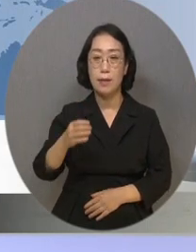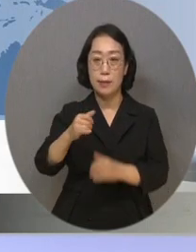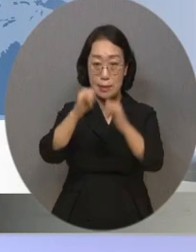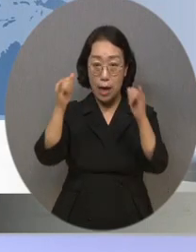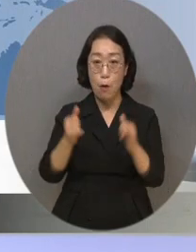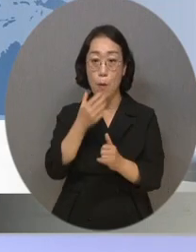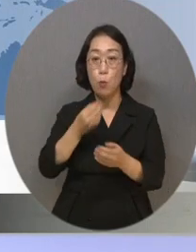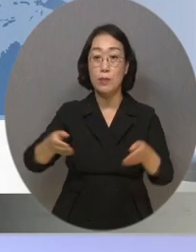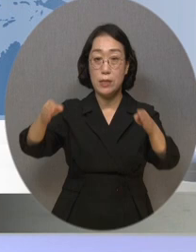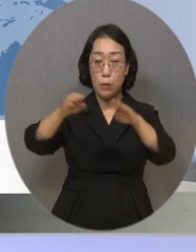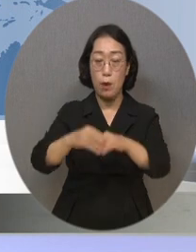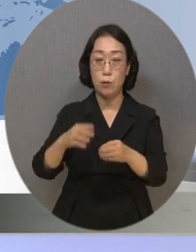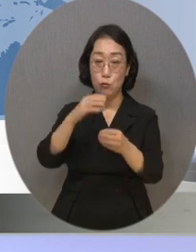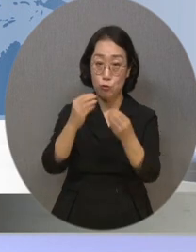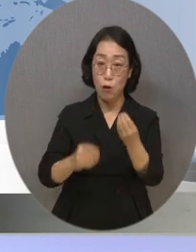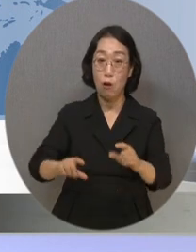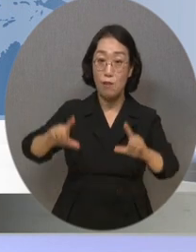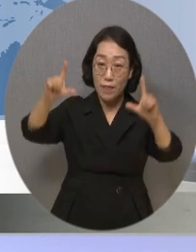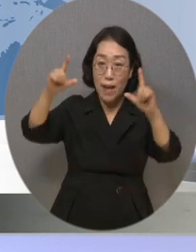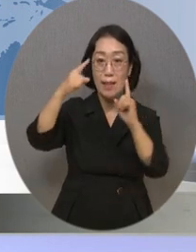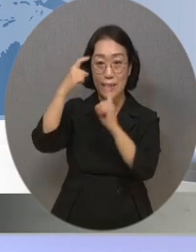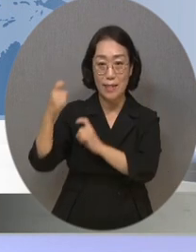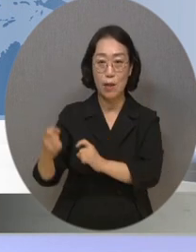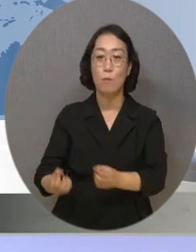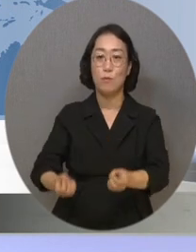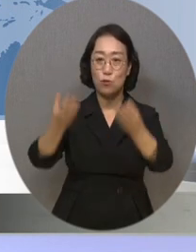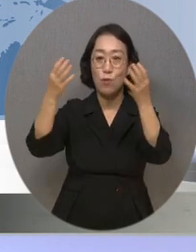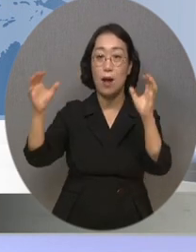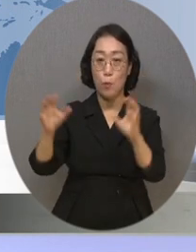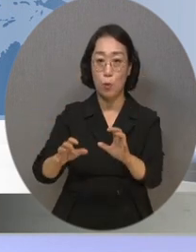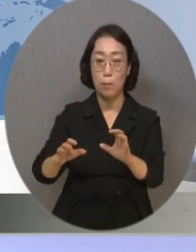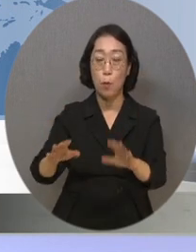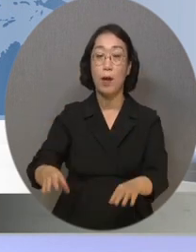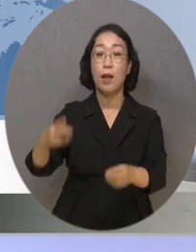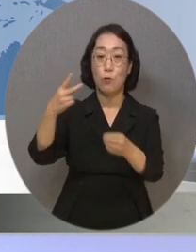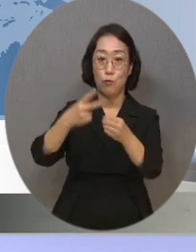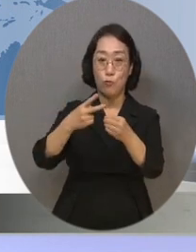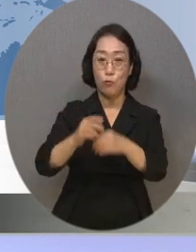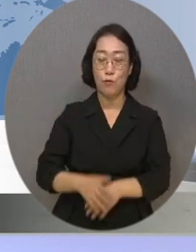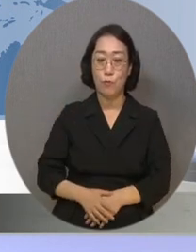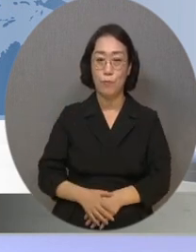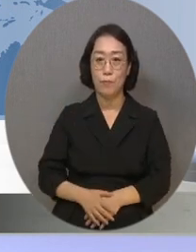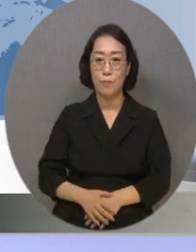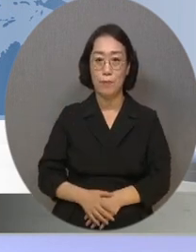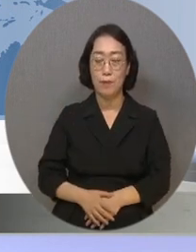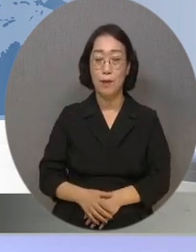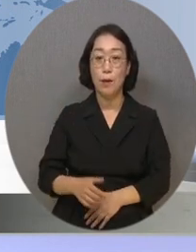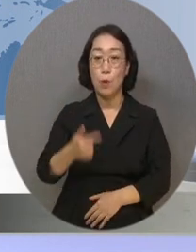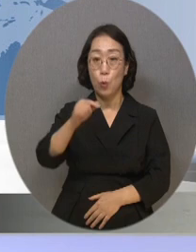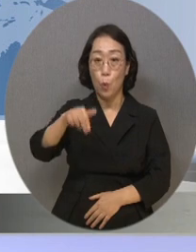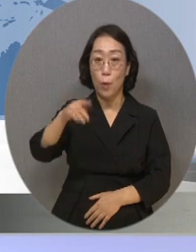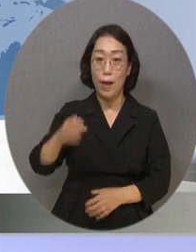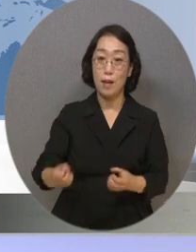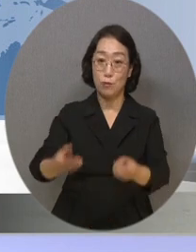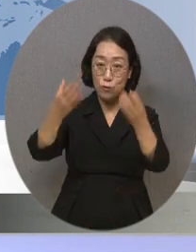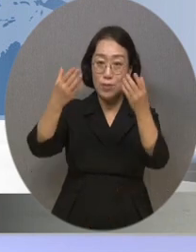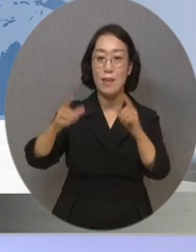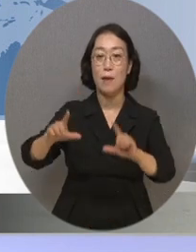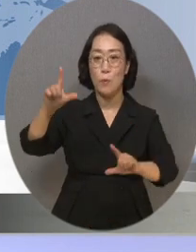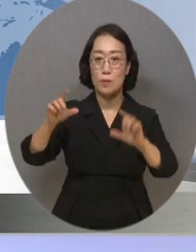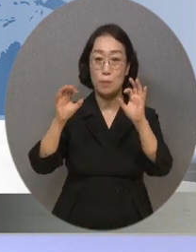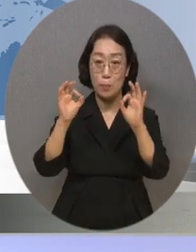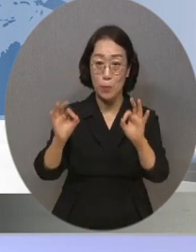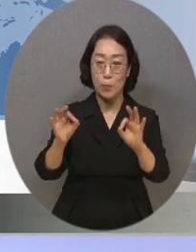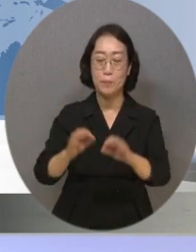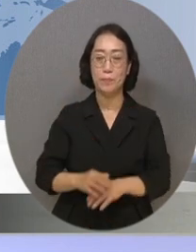녹양종합사회복지관에서는 추석기념 행사가 마련됐는데요. 올해로 두 번째 열린 녹양 한가위 반딧불 축제를 정은성 기자가